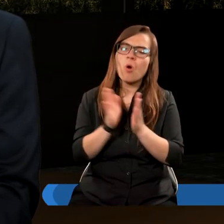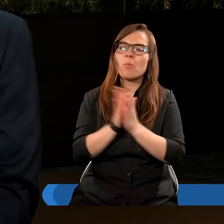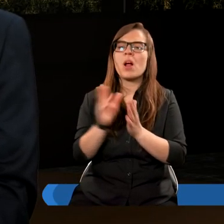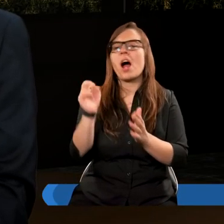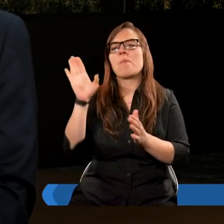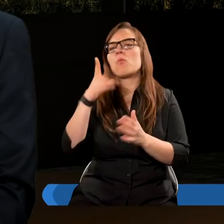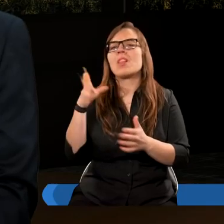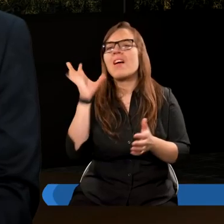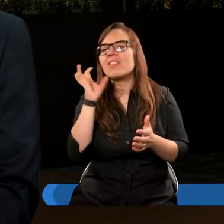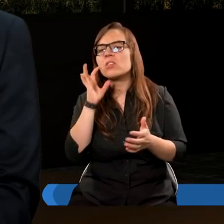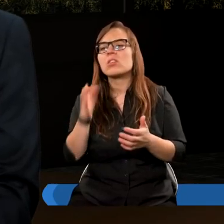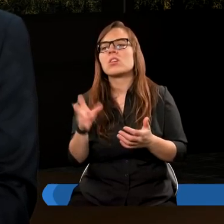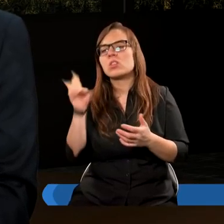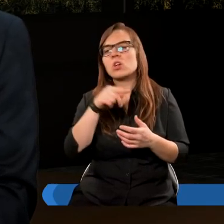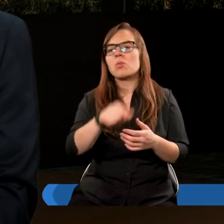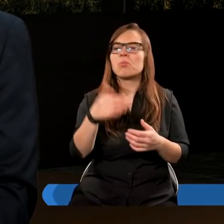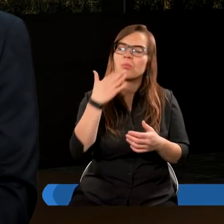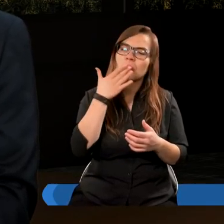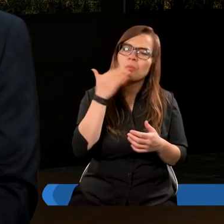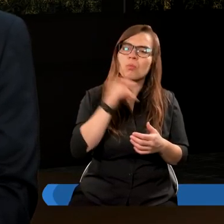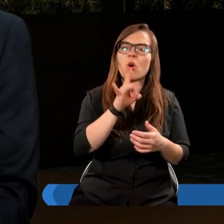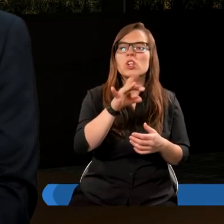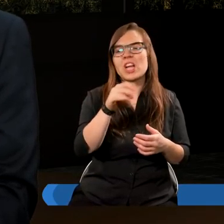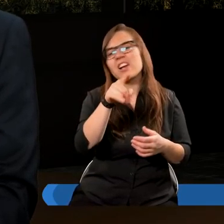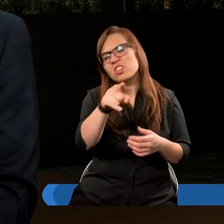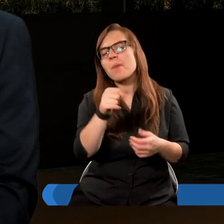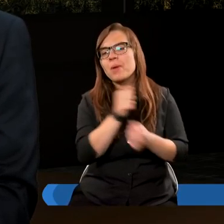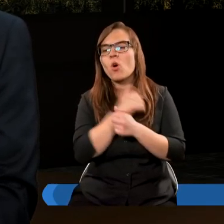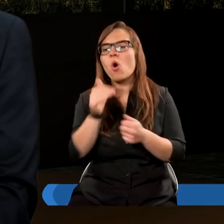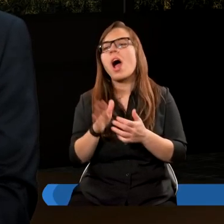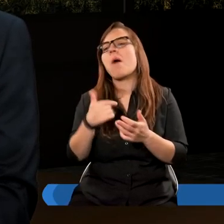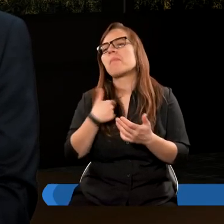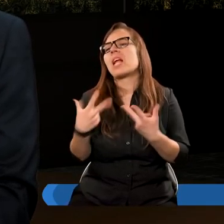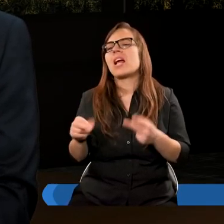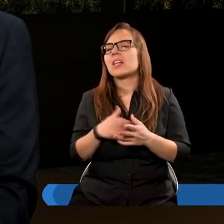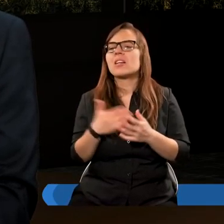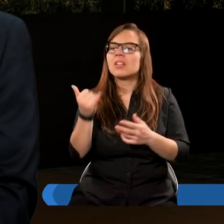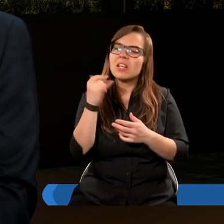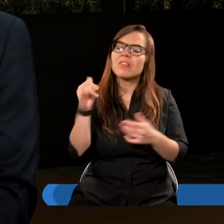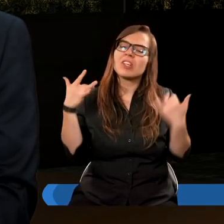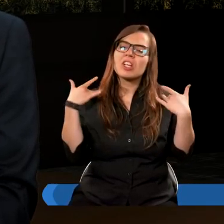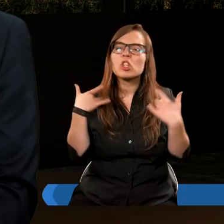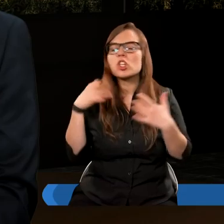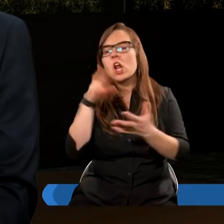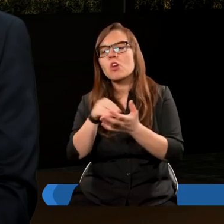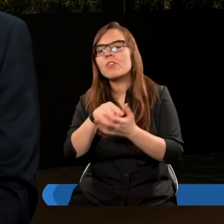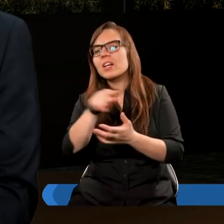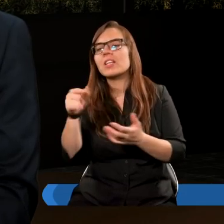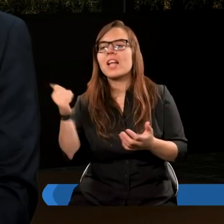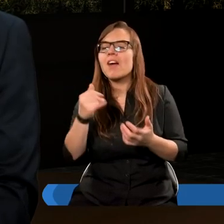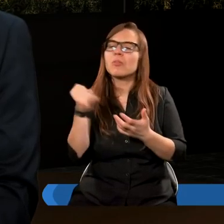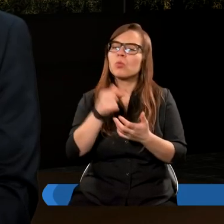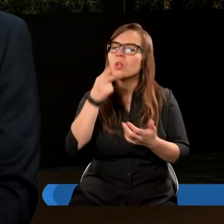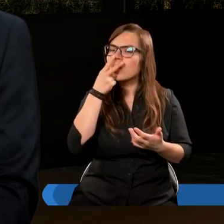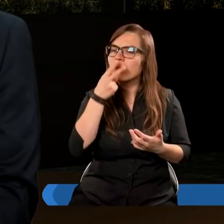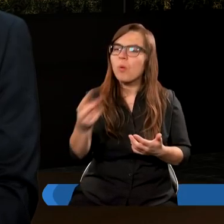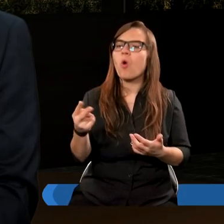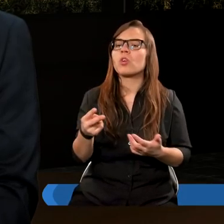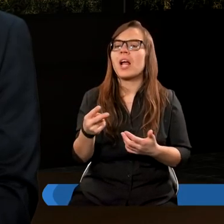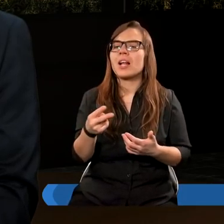nie wysłuchał. Grześka może kocha, ale mnie chyba nie kocha. Więc zawsze na nasze życie i wszystkie doświadczenia musimy spojrzeć